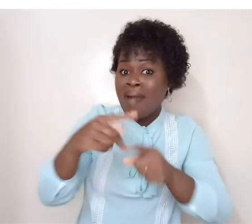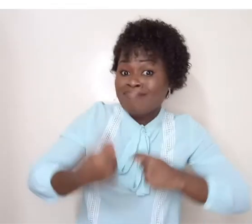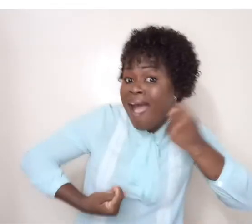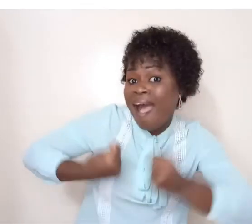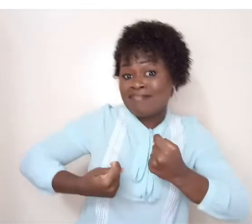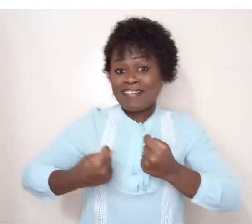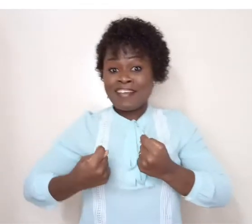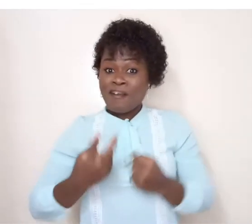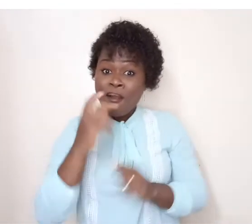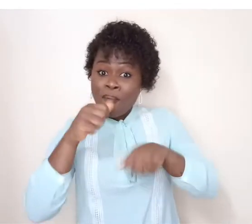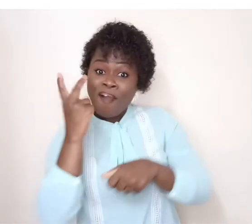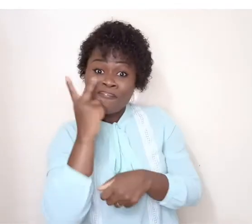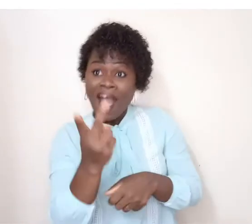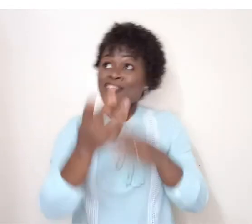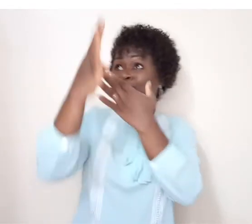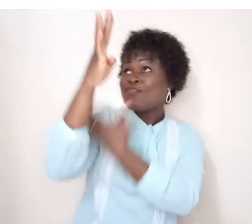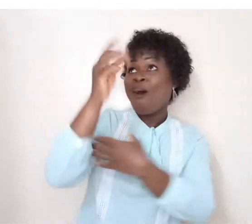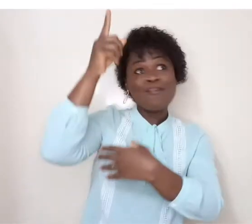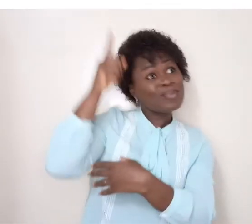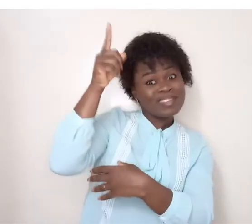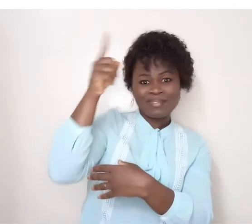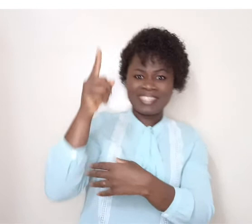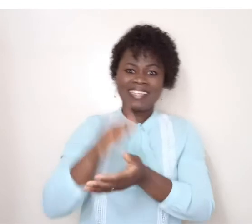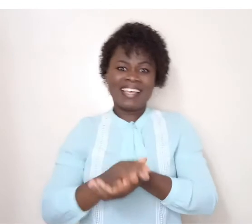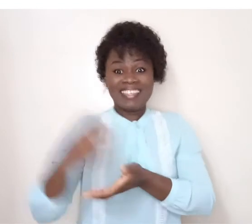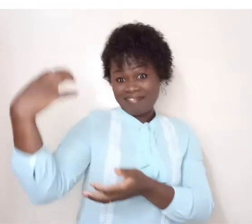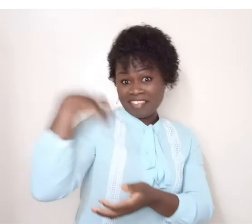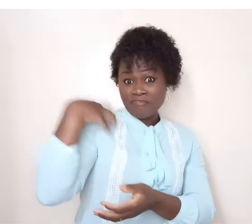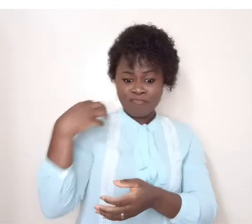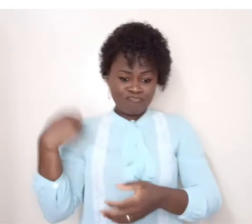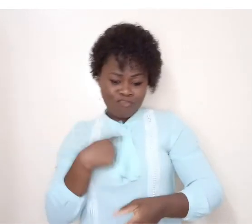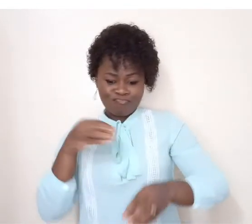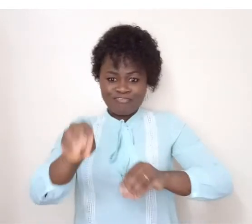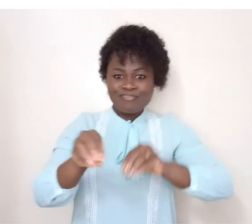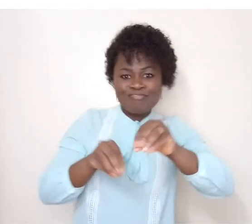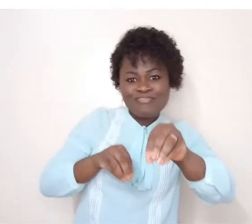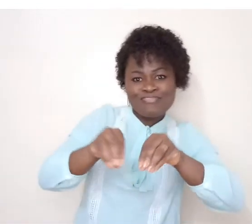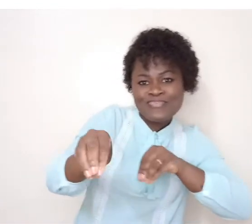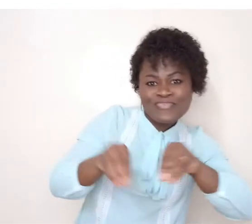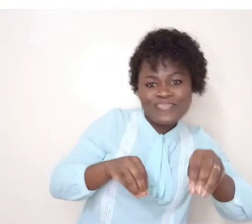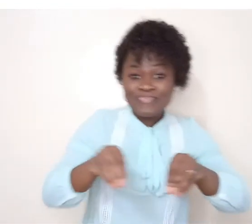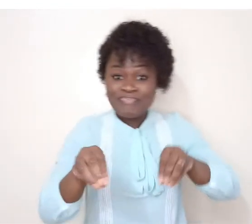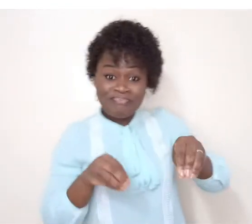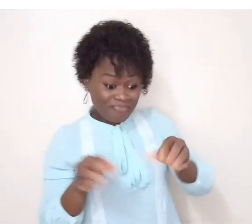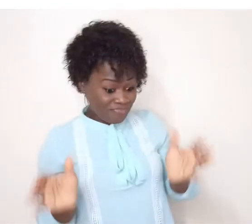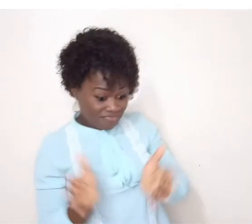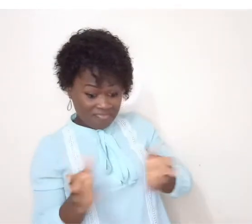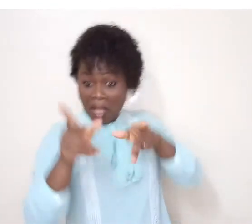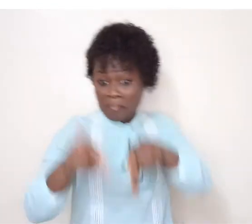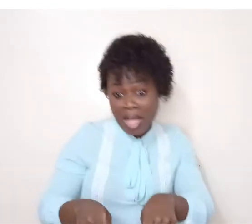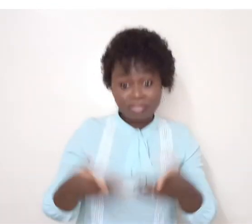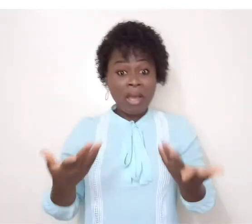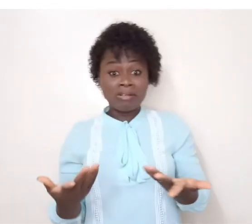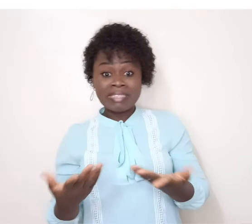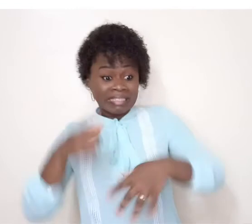le décor, tel un metteur en scène, Dieu notre Créateur fait bouger les choses, les êtres humains, le temps,